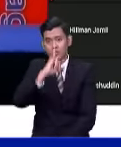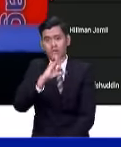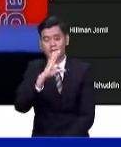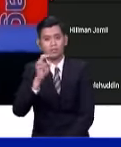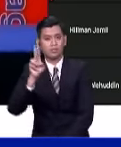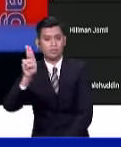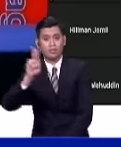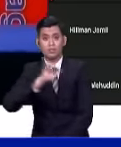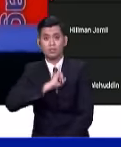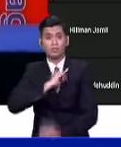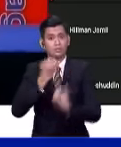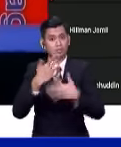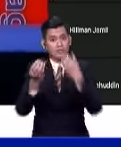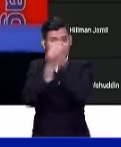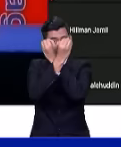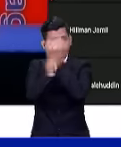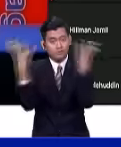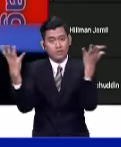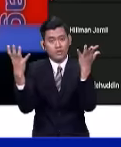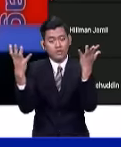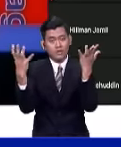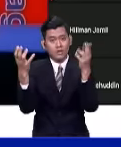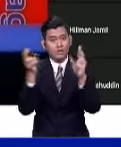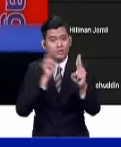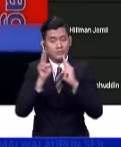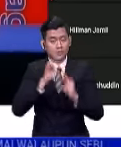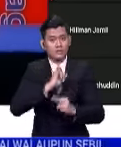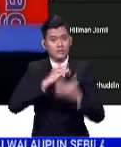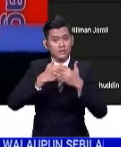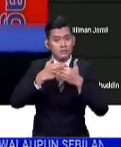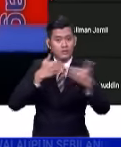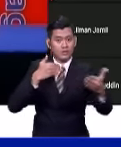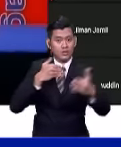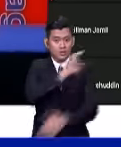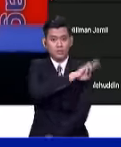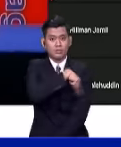saya sewaktu melawat hospital Medan itu hari